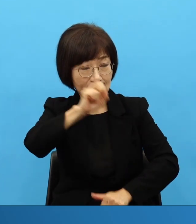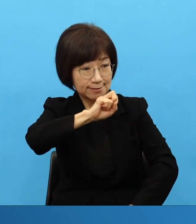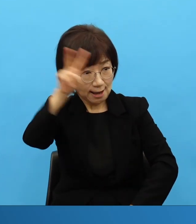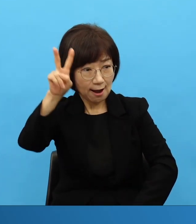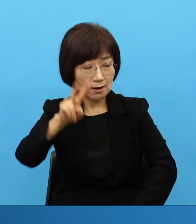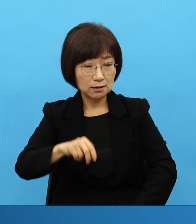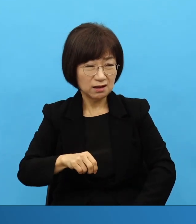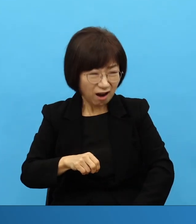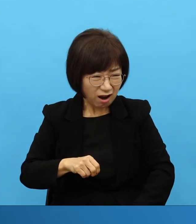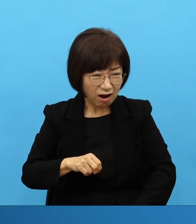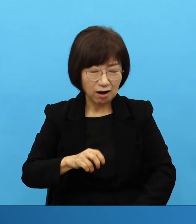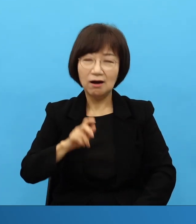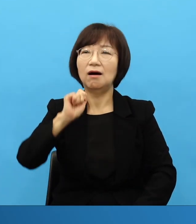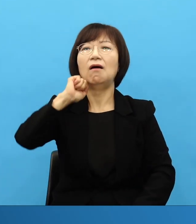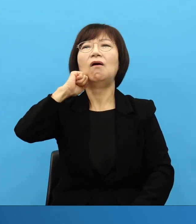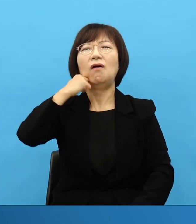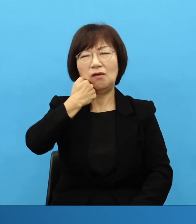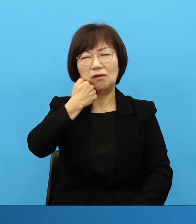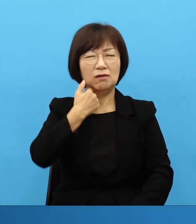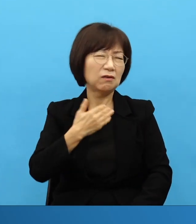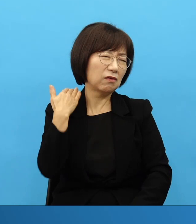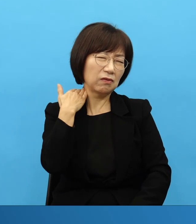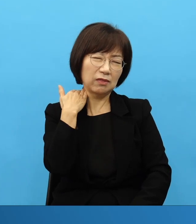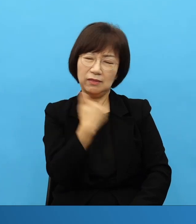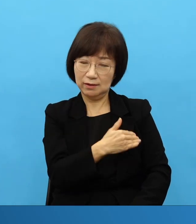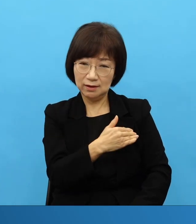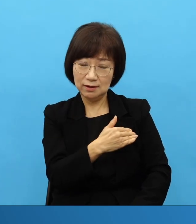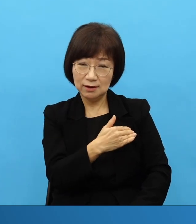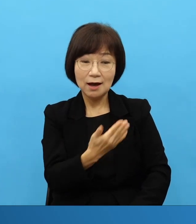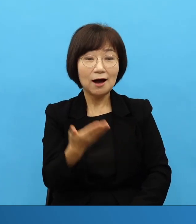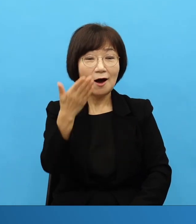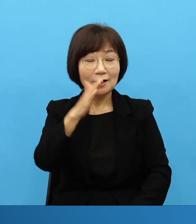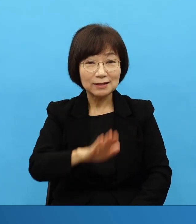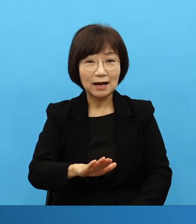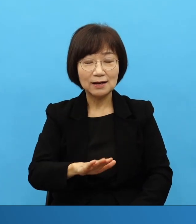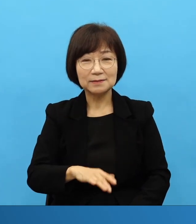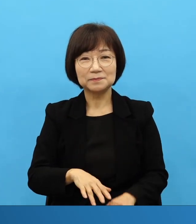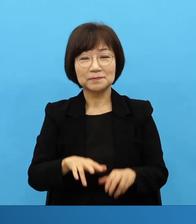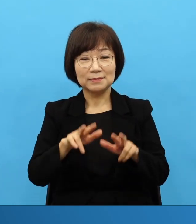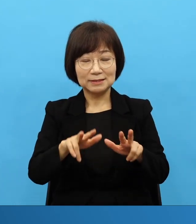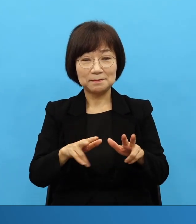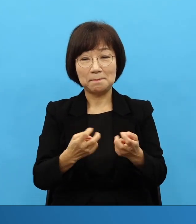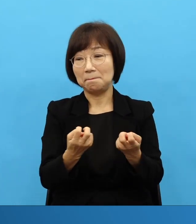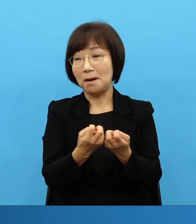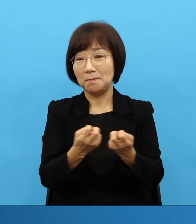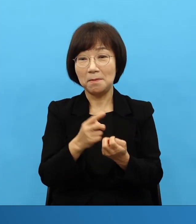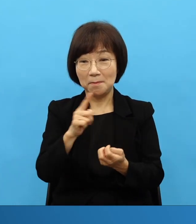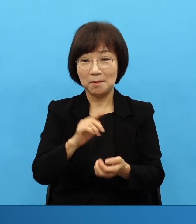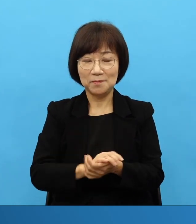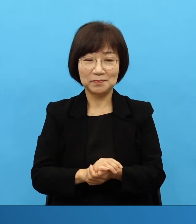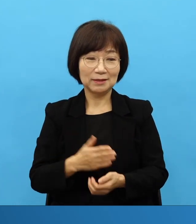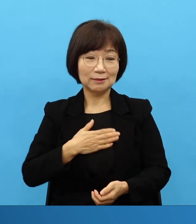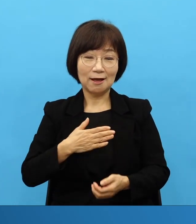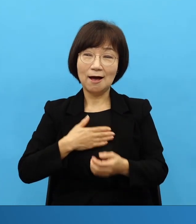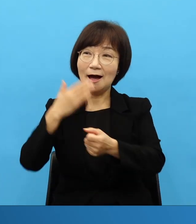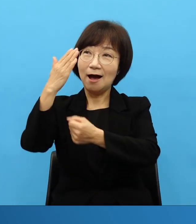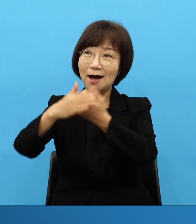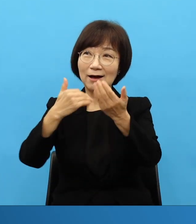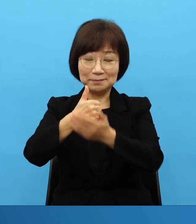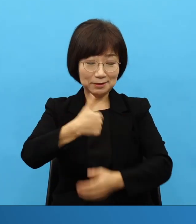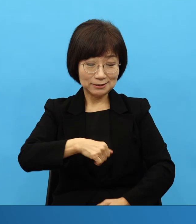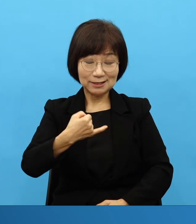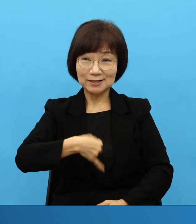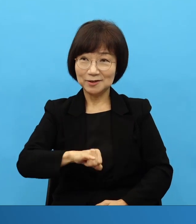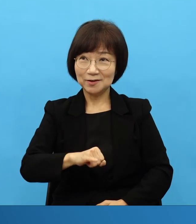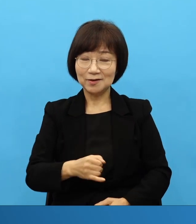study hard and you have to pass all through these bar exams, and then you can do it. For that, if it's like that, then it's 하나님의 impossible for me. 자녀라는 근세로 믿음으로 기도할 수